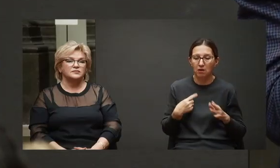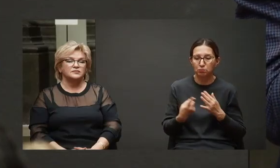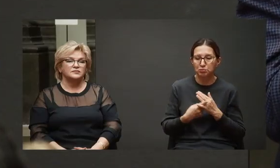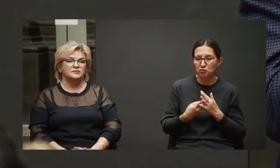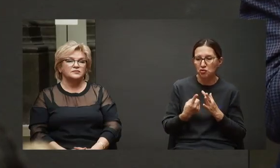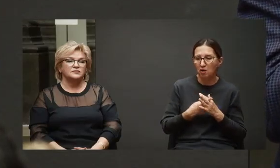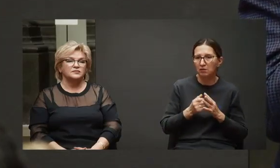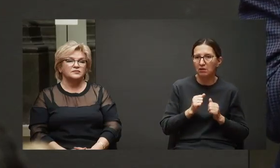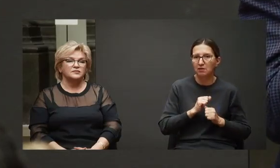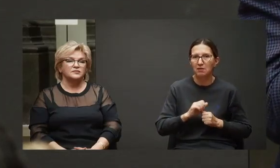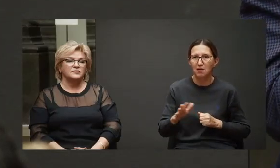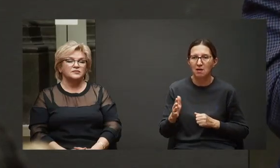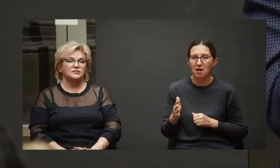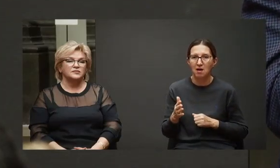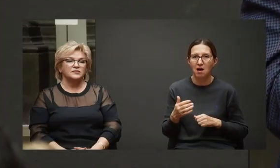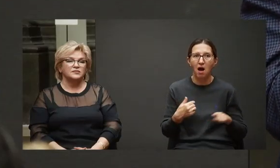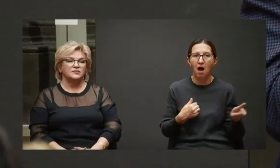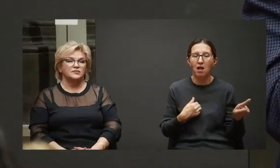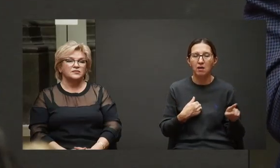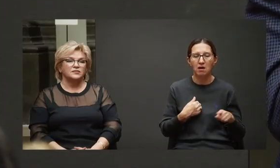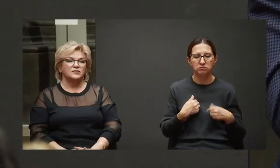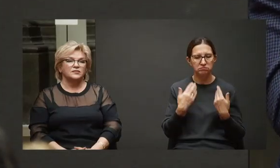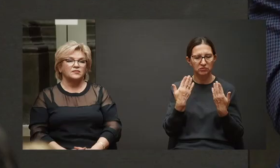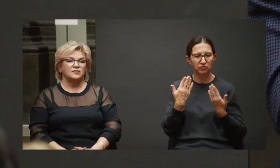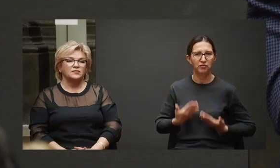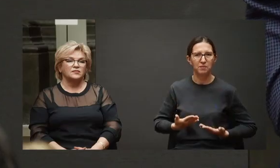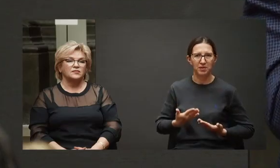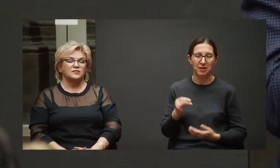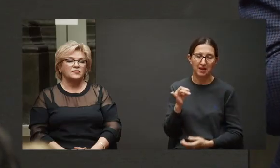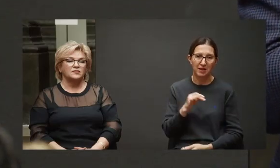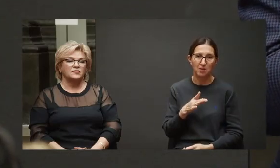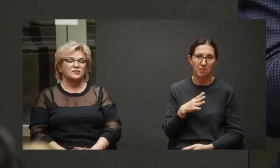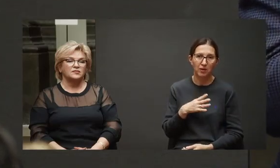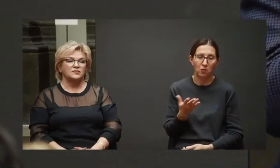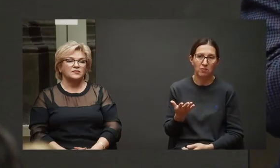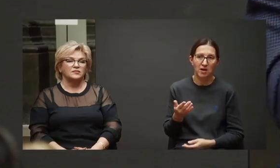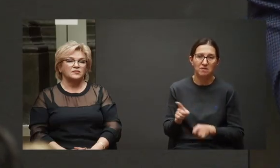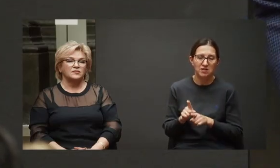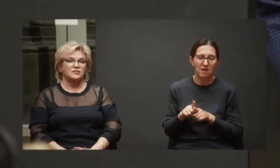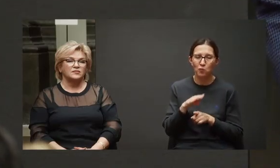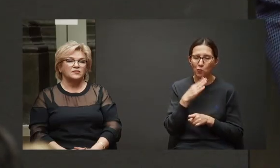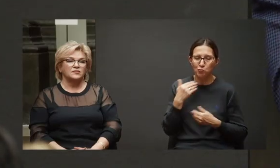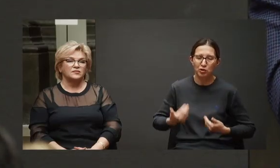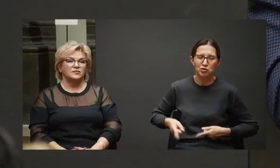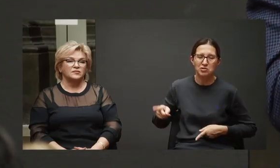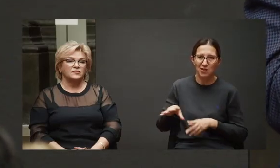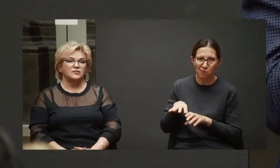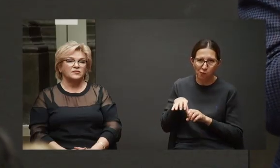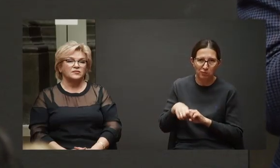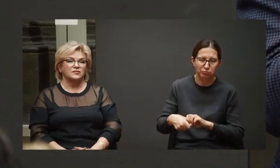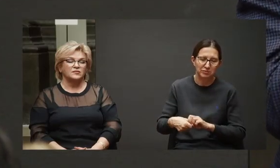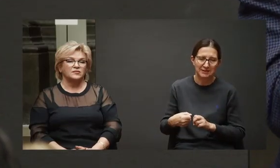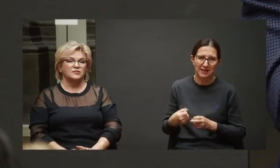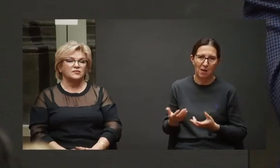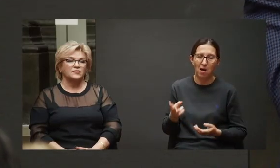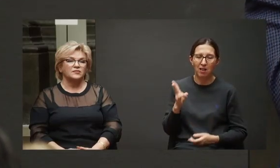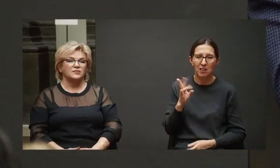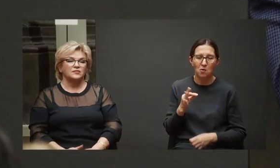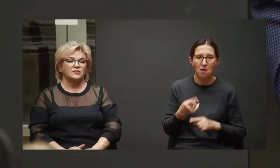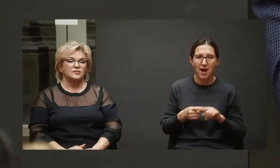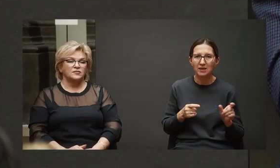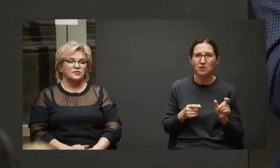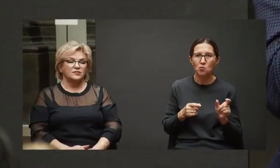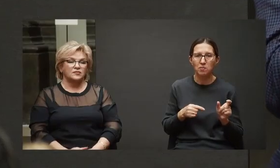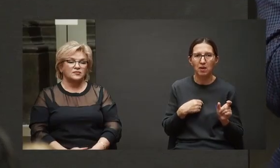меня как бы наполнили ей, она меня выпрямила. Ну, потом русская жизнь его все равно съела. Но вот этот